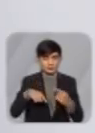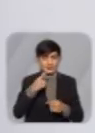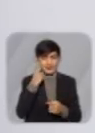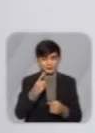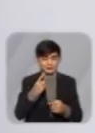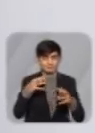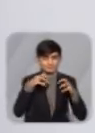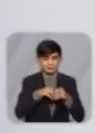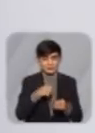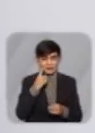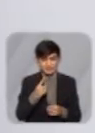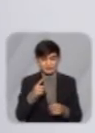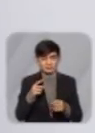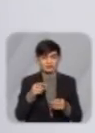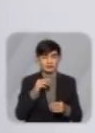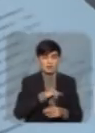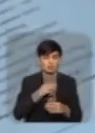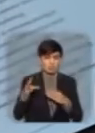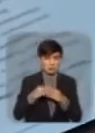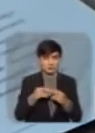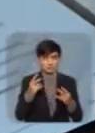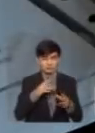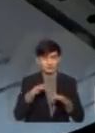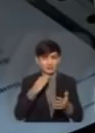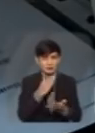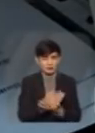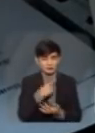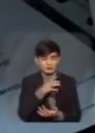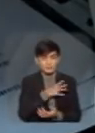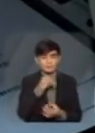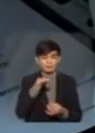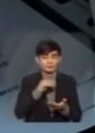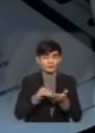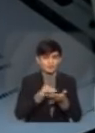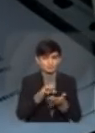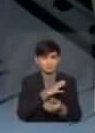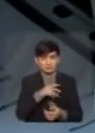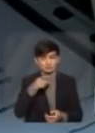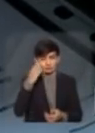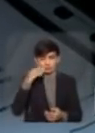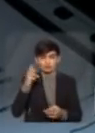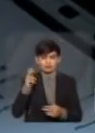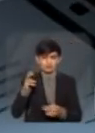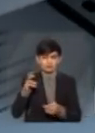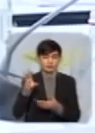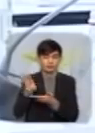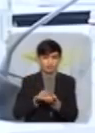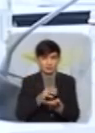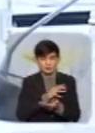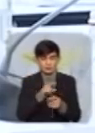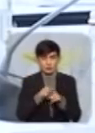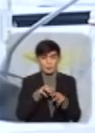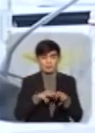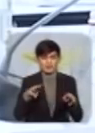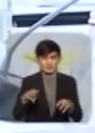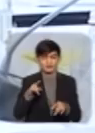саясатты жүргізуге жұмыс істеп жатырмыз. Бұдан бөлік ғылымы еңбекті жазу кезінде біреуден көшіру мәселесі де айтылды. Министр жалған